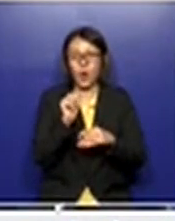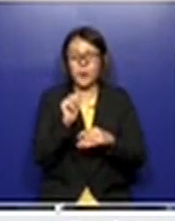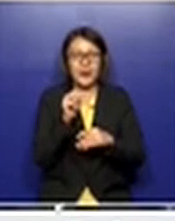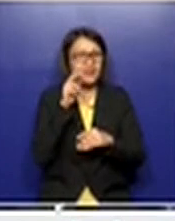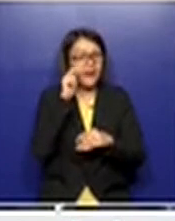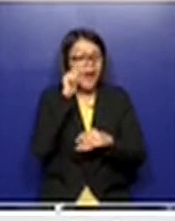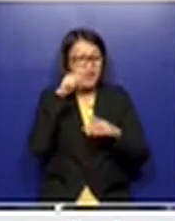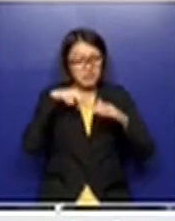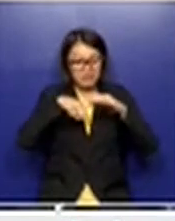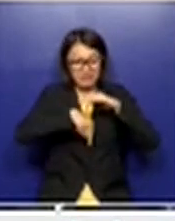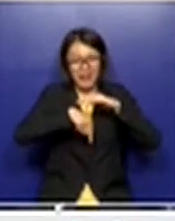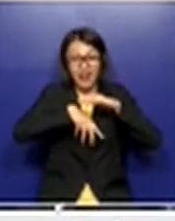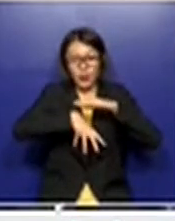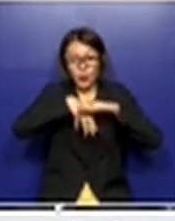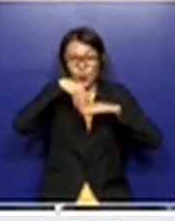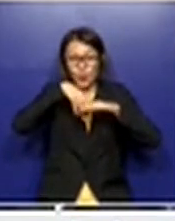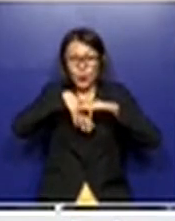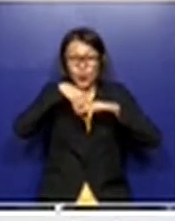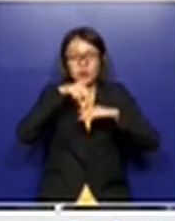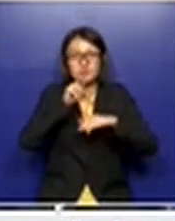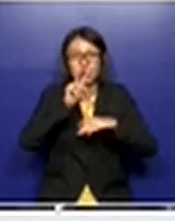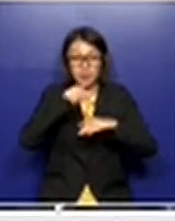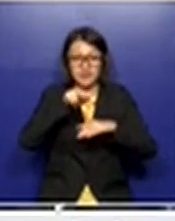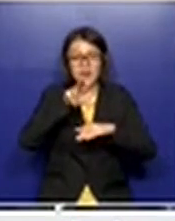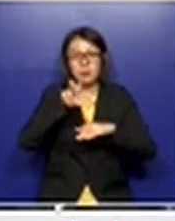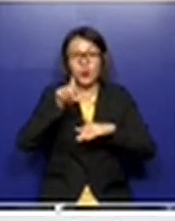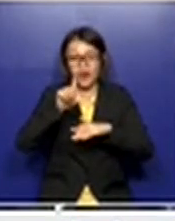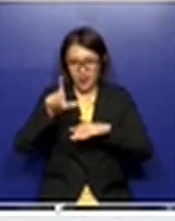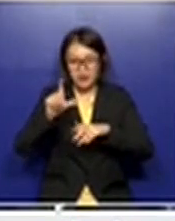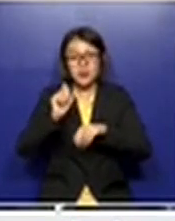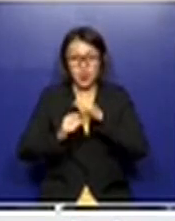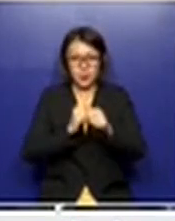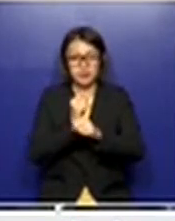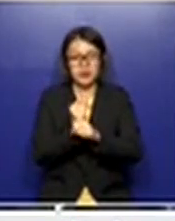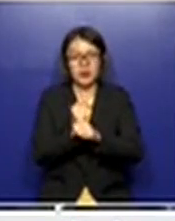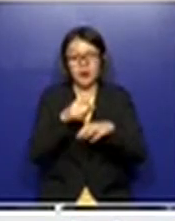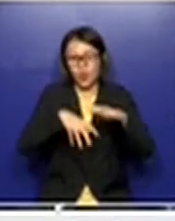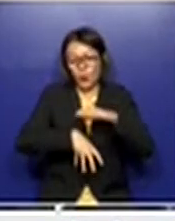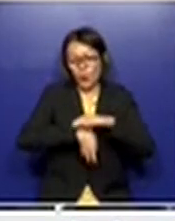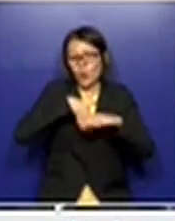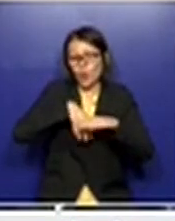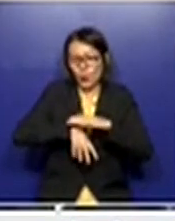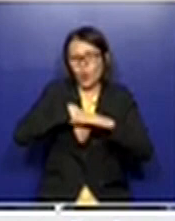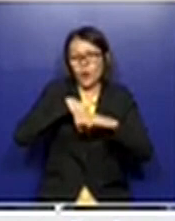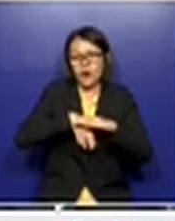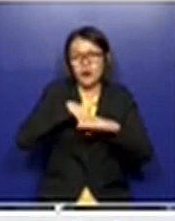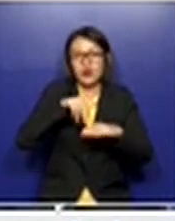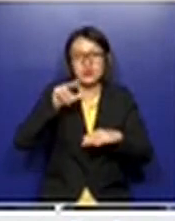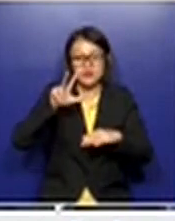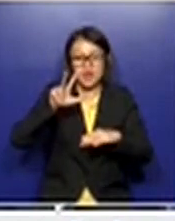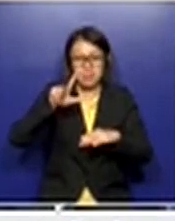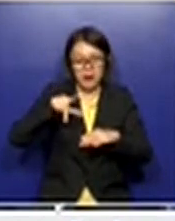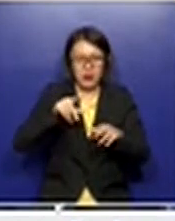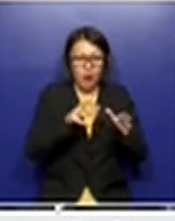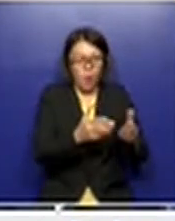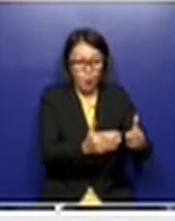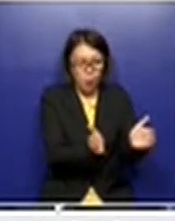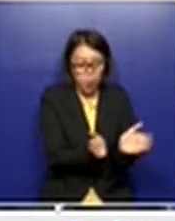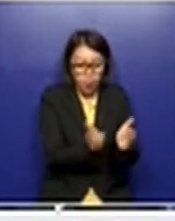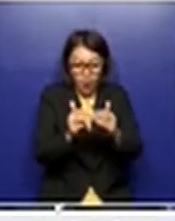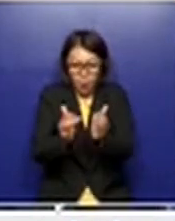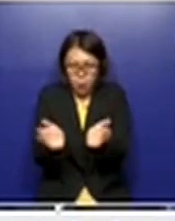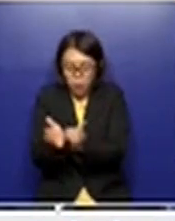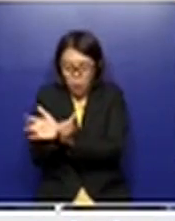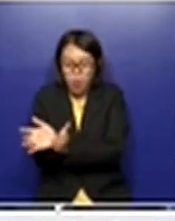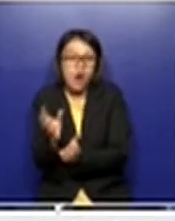ำบาดาลใช้เงิน 2,300 ล้านต่อปีขุดบ่อบาดาลได้ปีละ 3,000 บ่อหรือ 3,000 ห